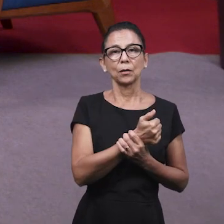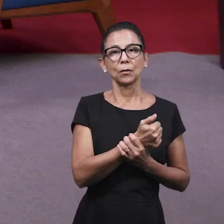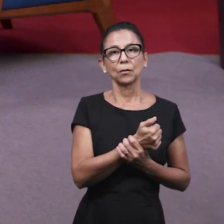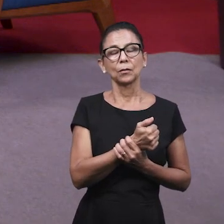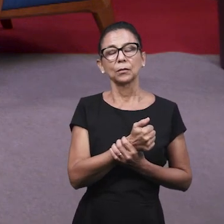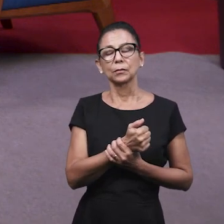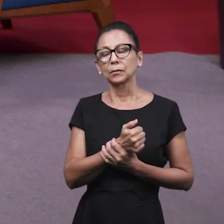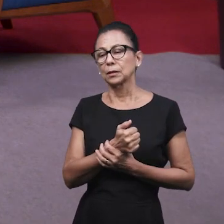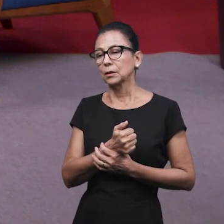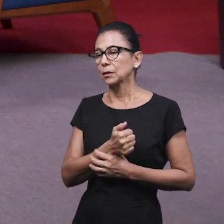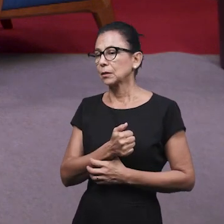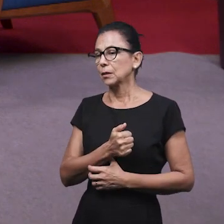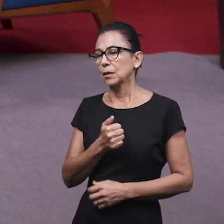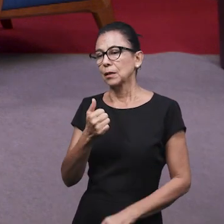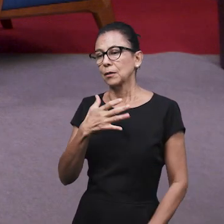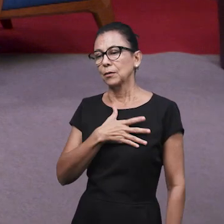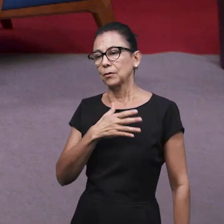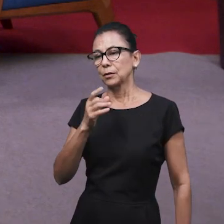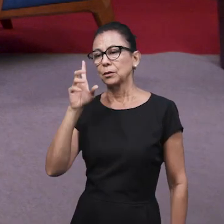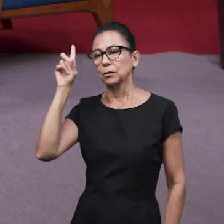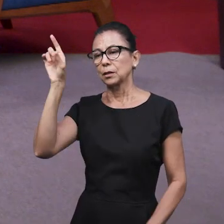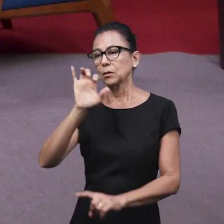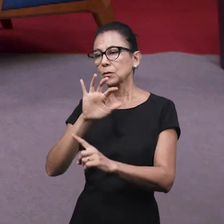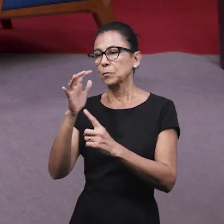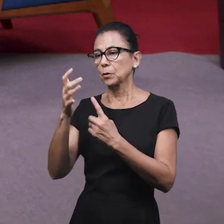Abraham le prend,